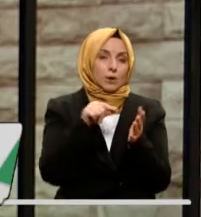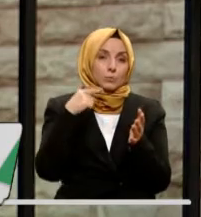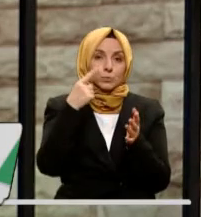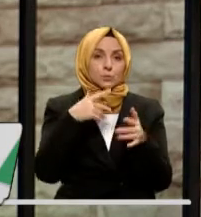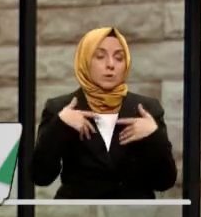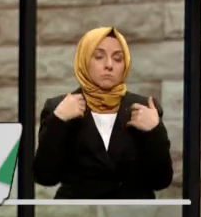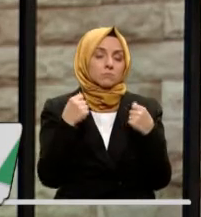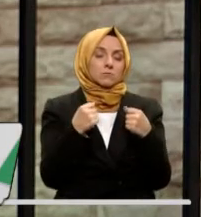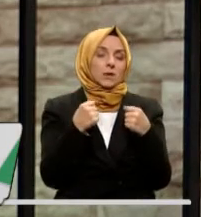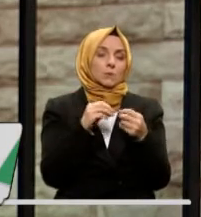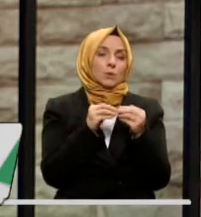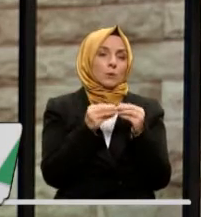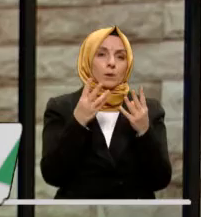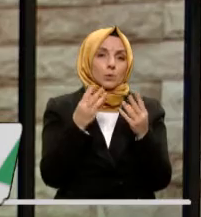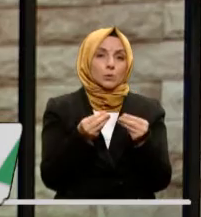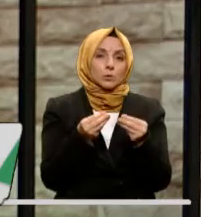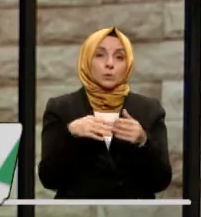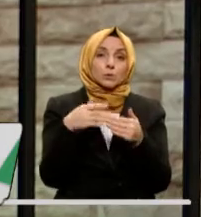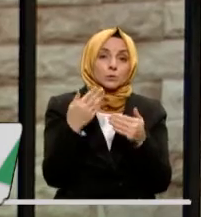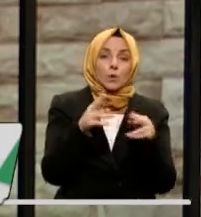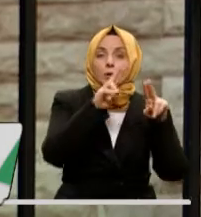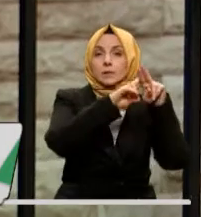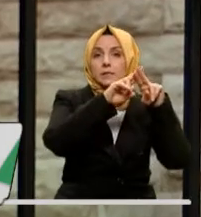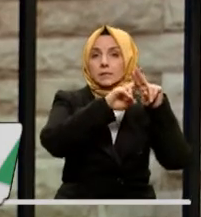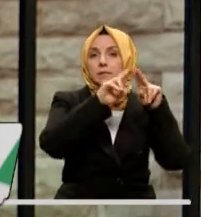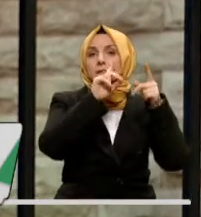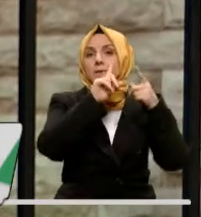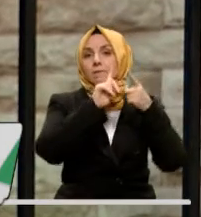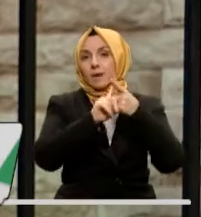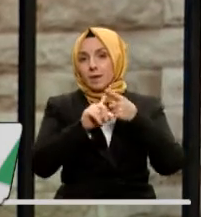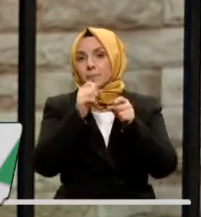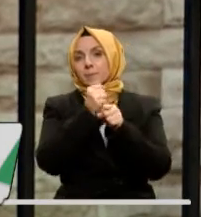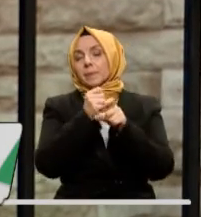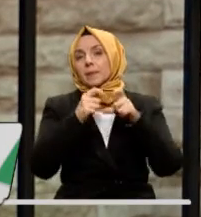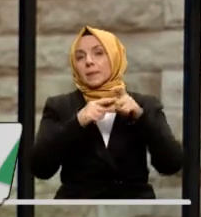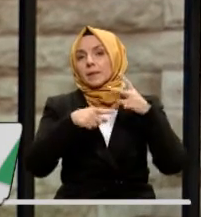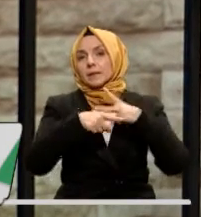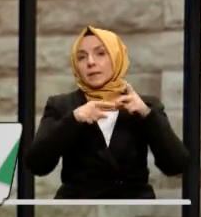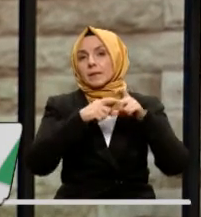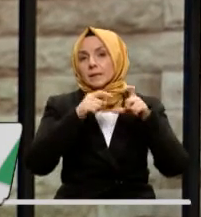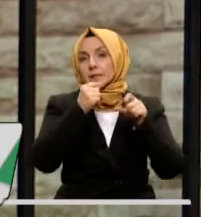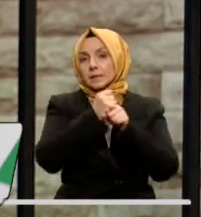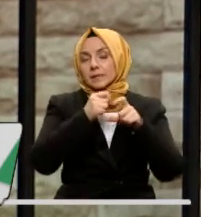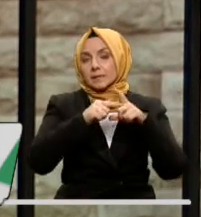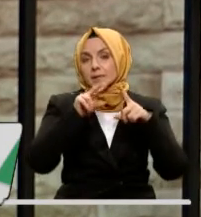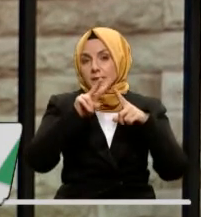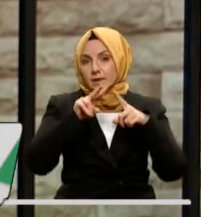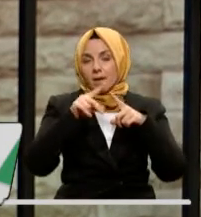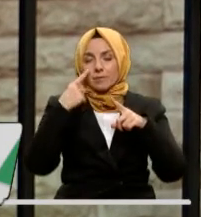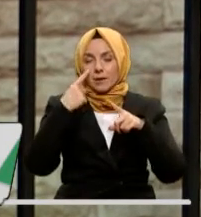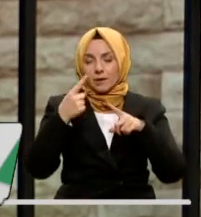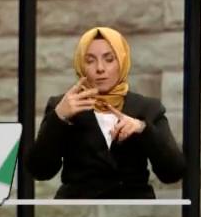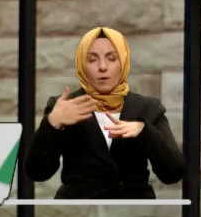yıldız ve gezegenlere göre eski Mısırlıların yapmış olduğu takvimler var ki en hatasız takvim diye